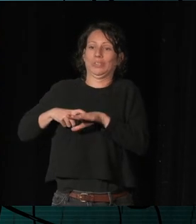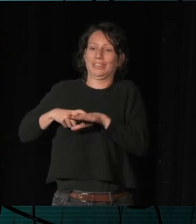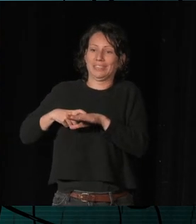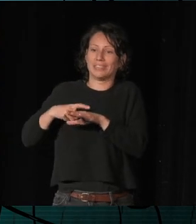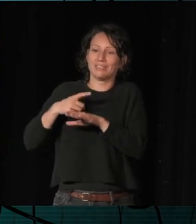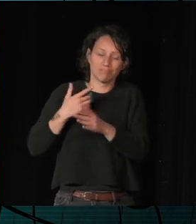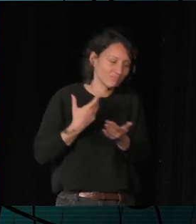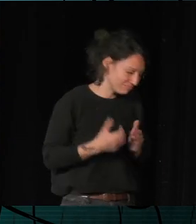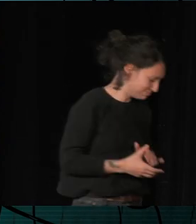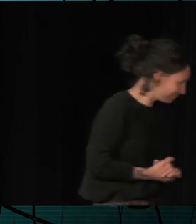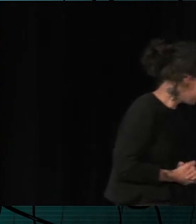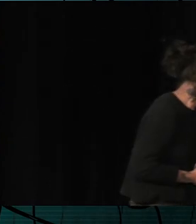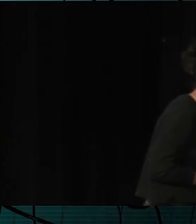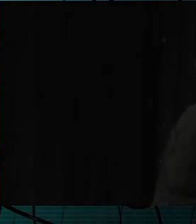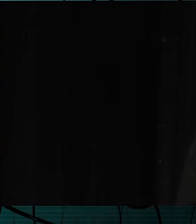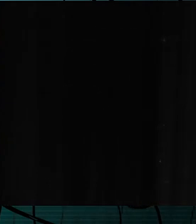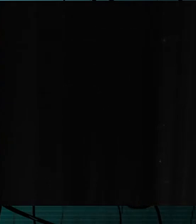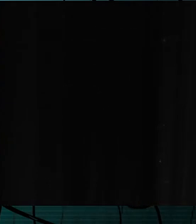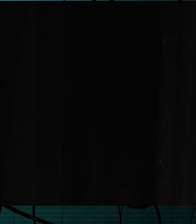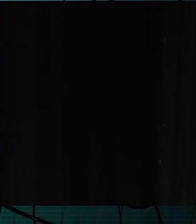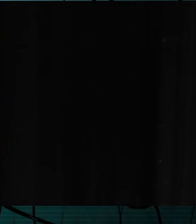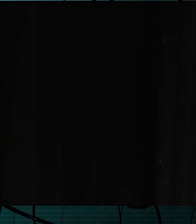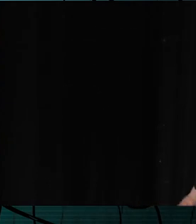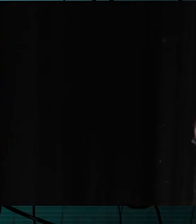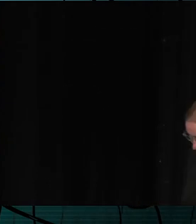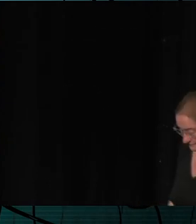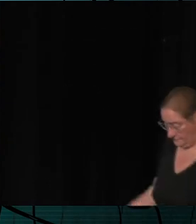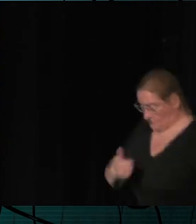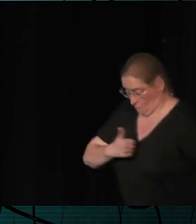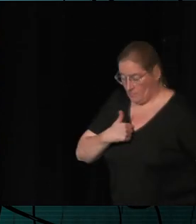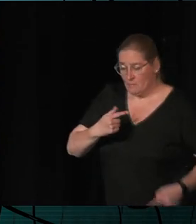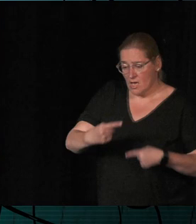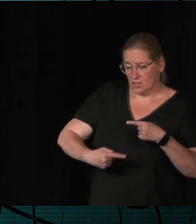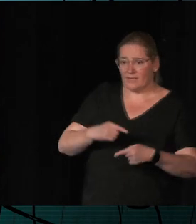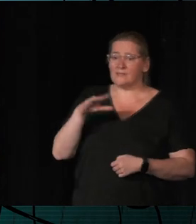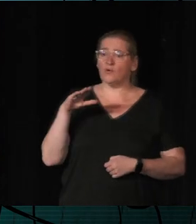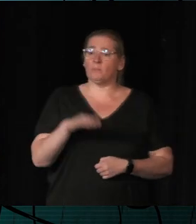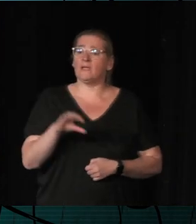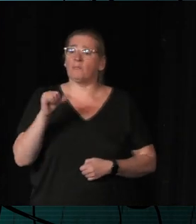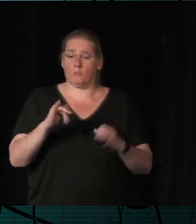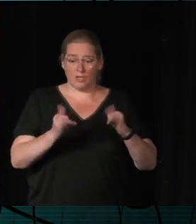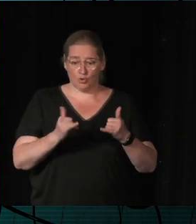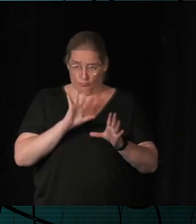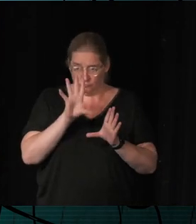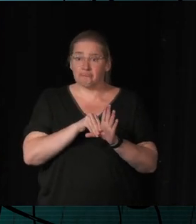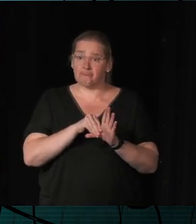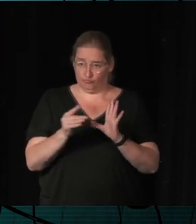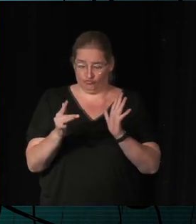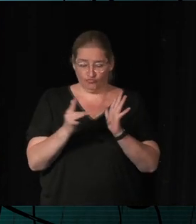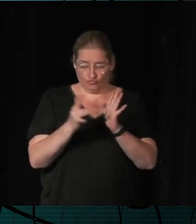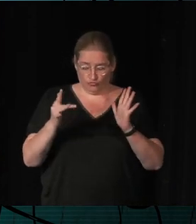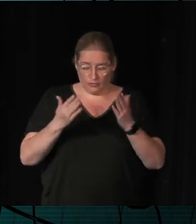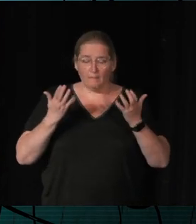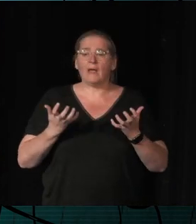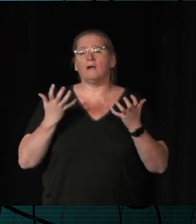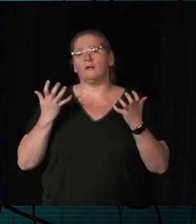Au sens large, je fais partie de cette génération qui a grandi avec ses premiers jeux, et qui bah, maintenant peut-être veut aller à